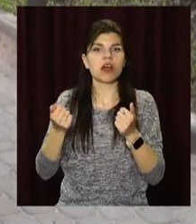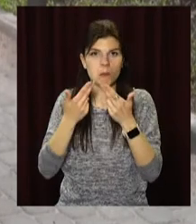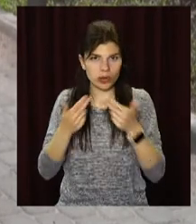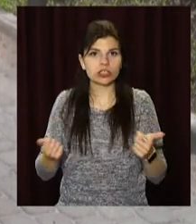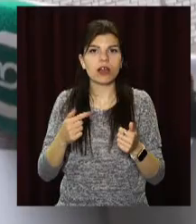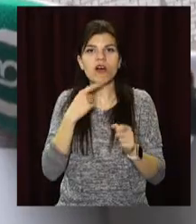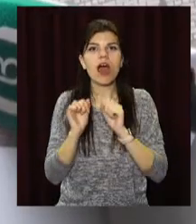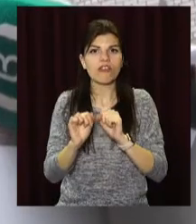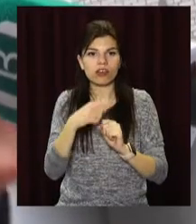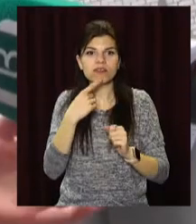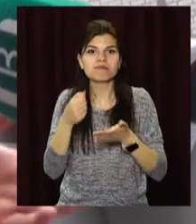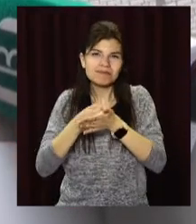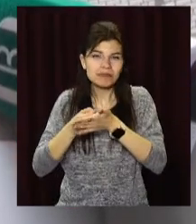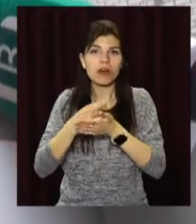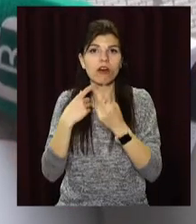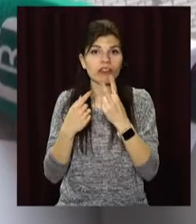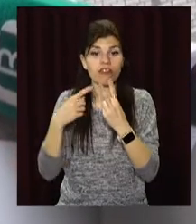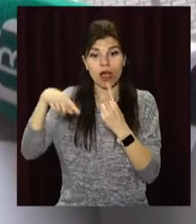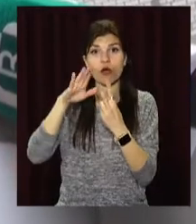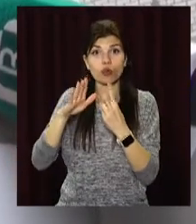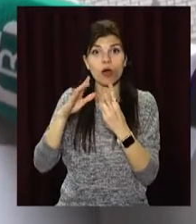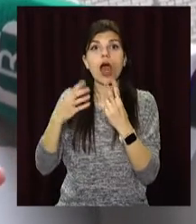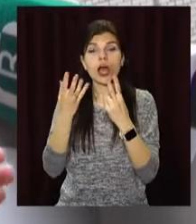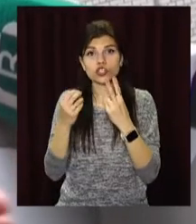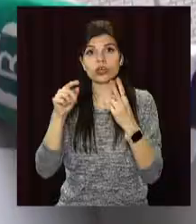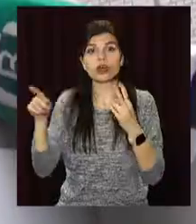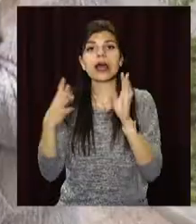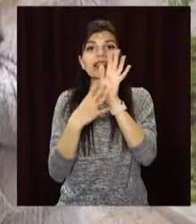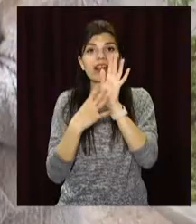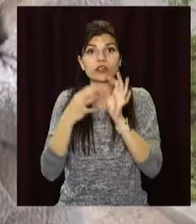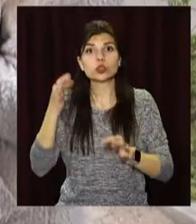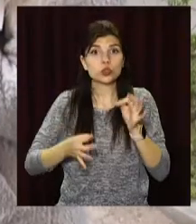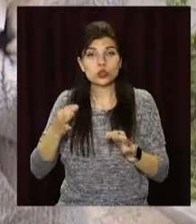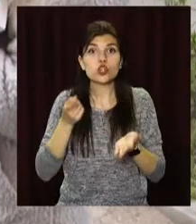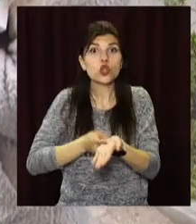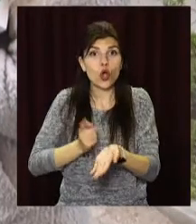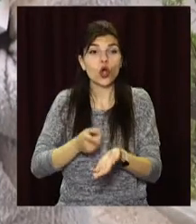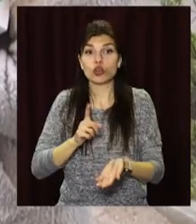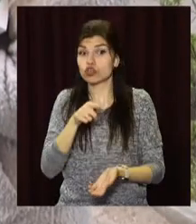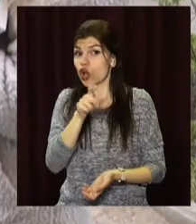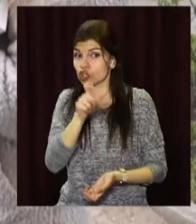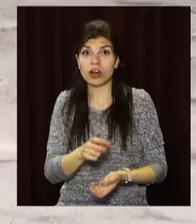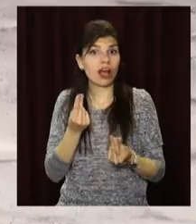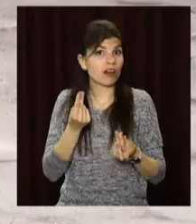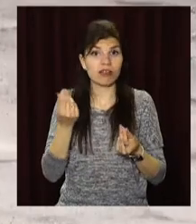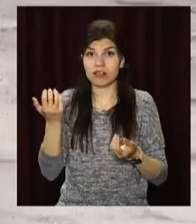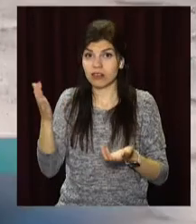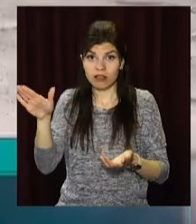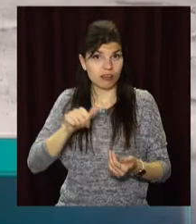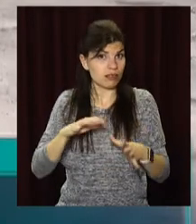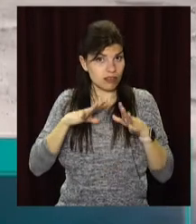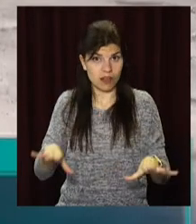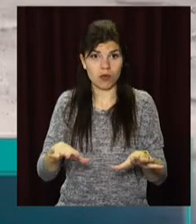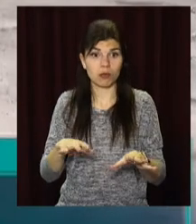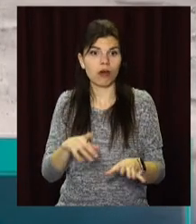каже адвокат Ігоря. Проте нині у них все ще 9 судових справ, де треба довести, що його клієнт грошей не брав. Кожен з нас